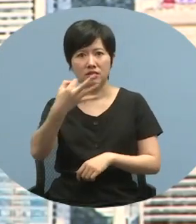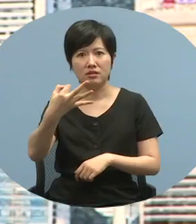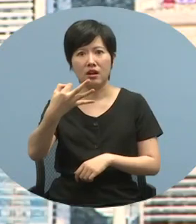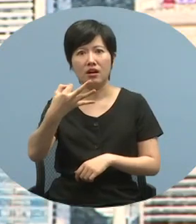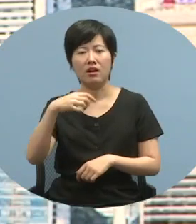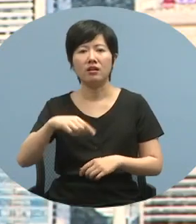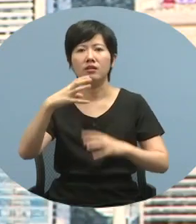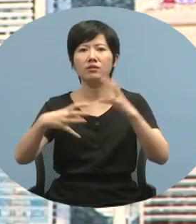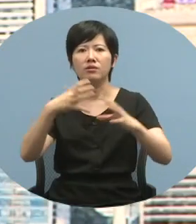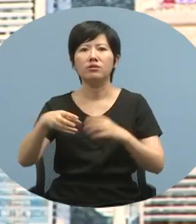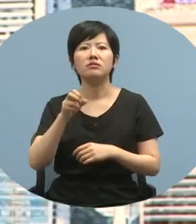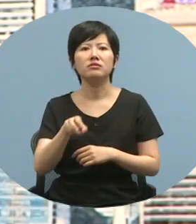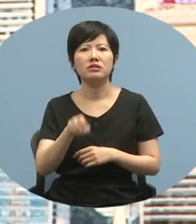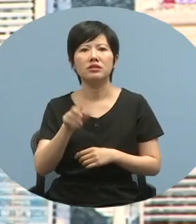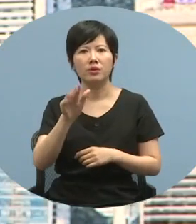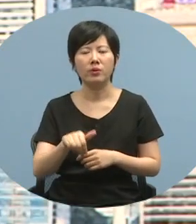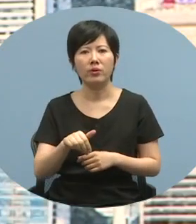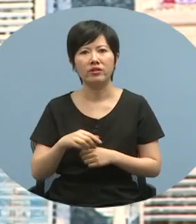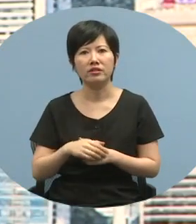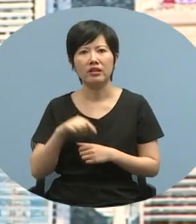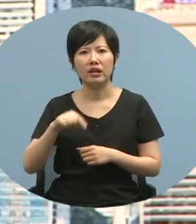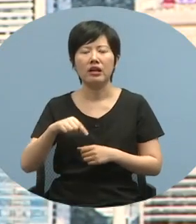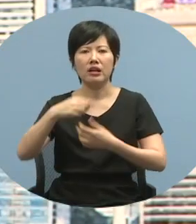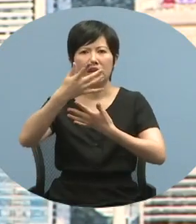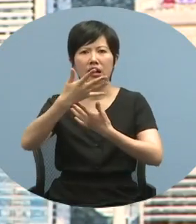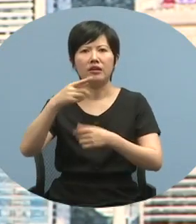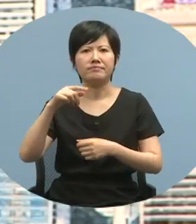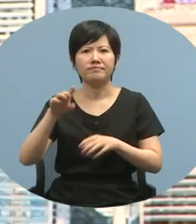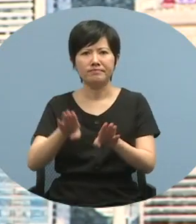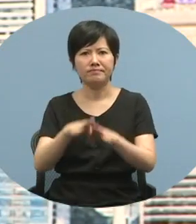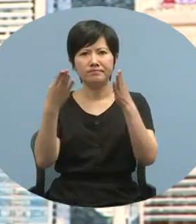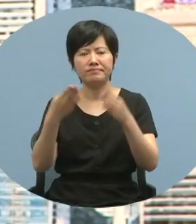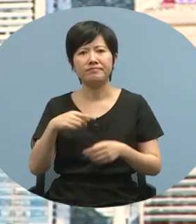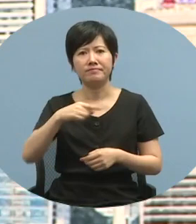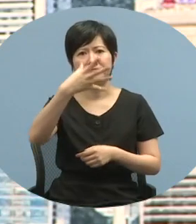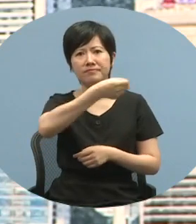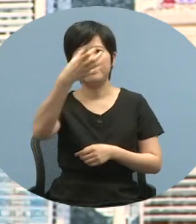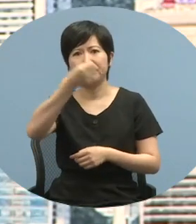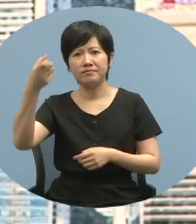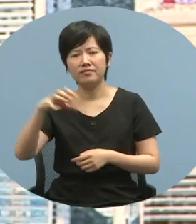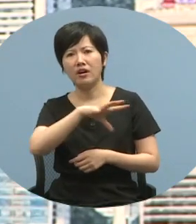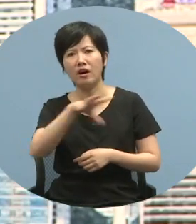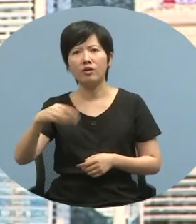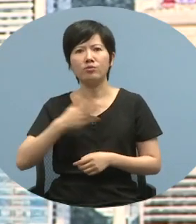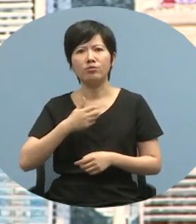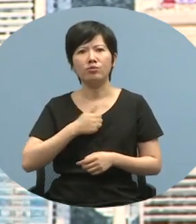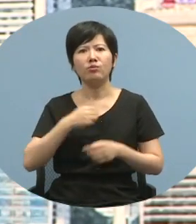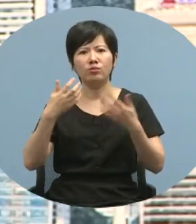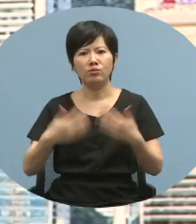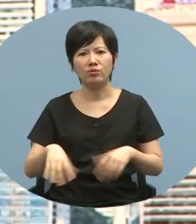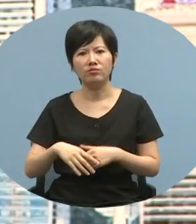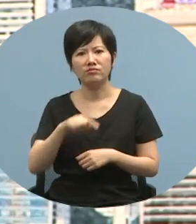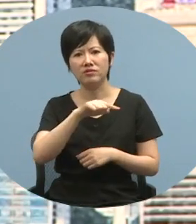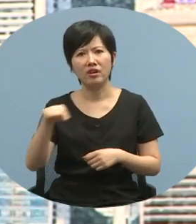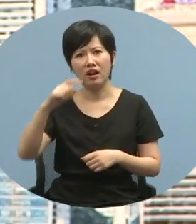可以開會，因為畢竟是會期的開始，我們的司局長也是準備就緒，因為大家記得